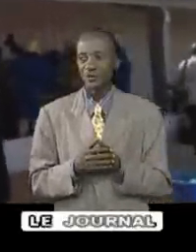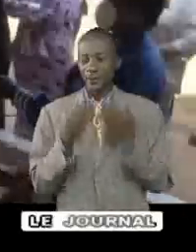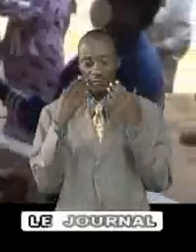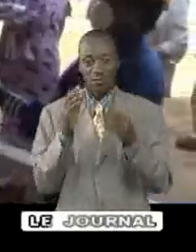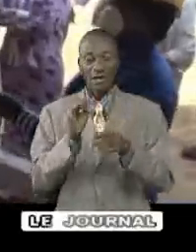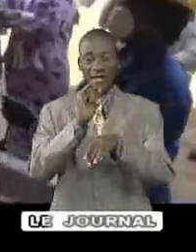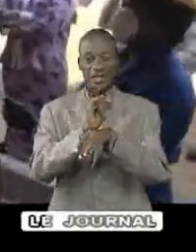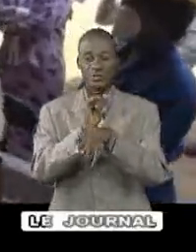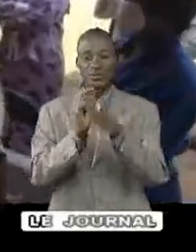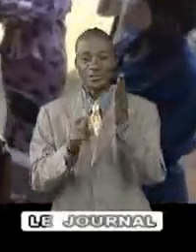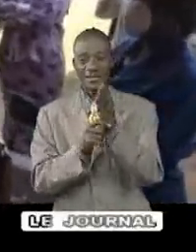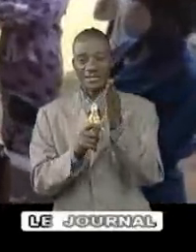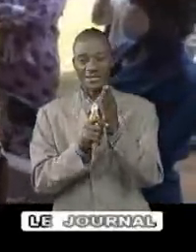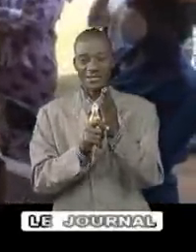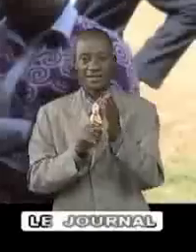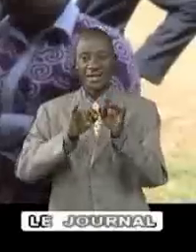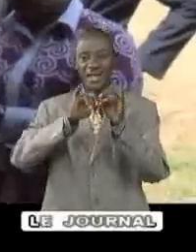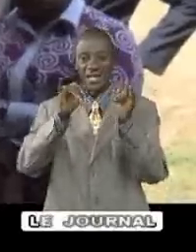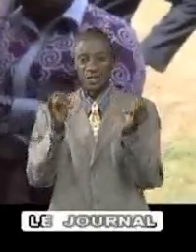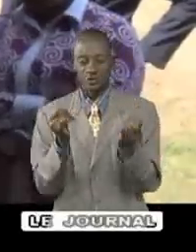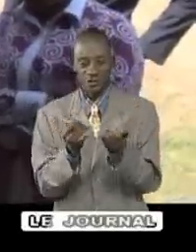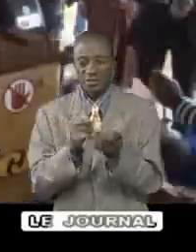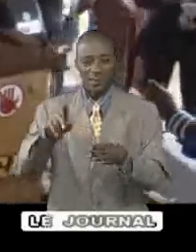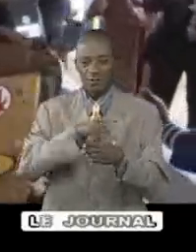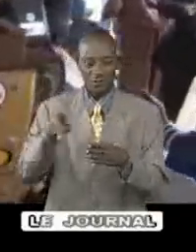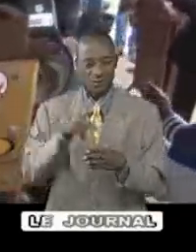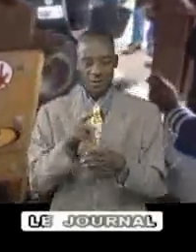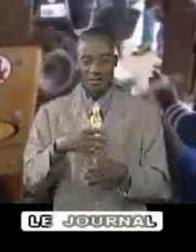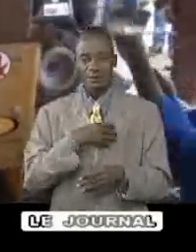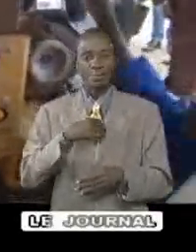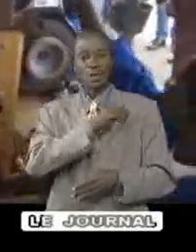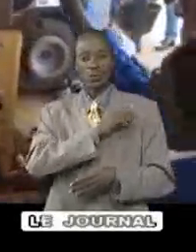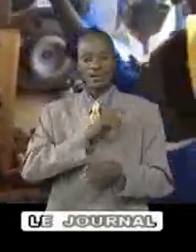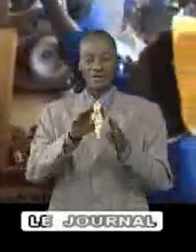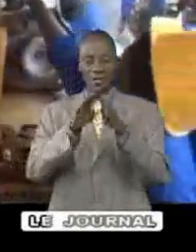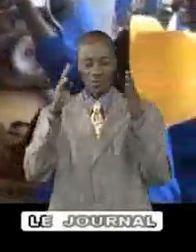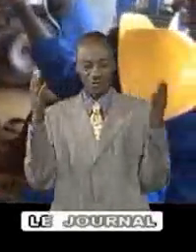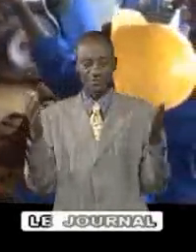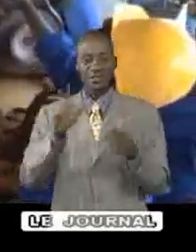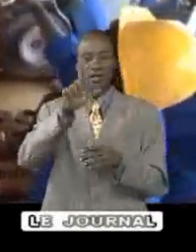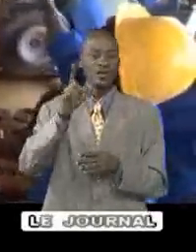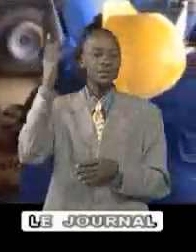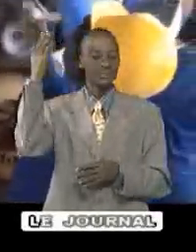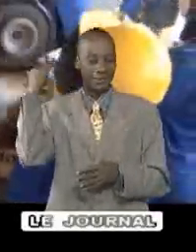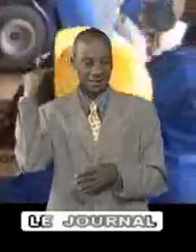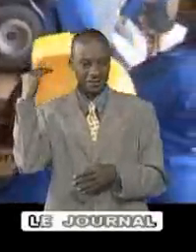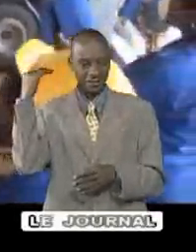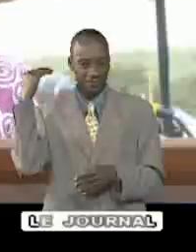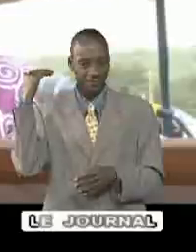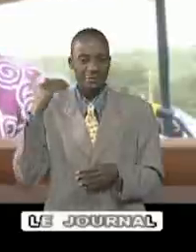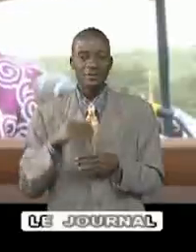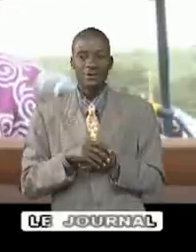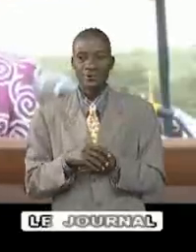technique industriel et professionnel que Marie-Olive Lembe Kabila a inauguré le lundi 4 mars 2013